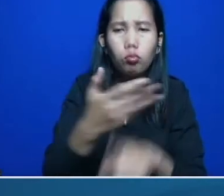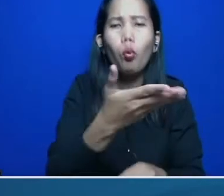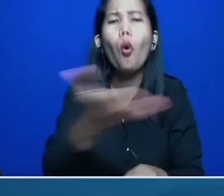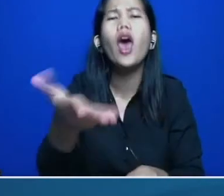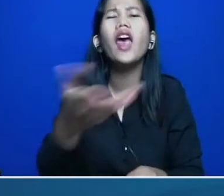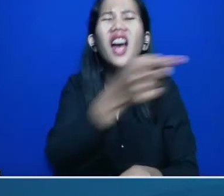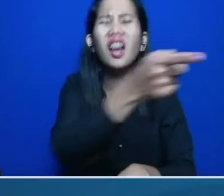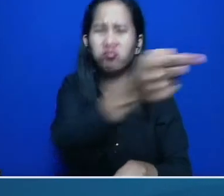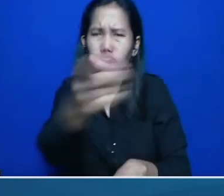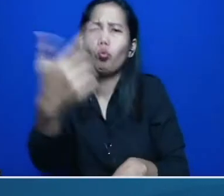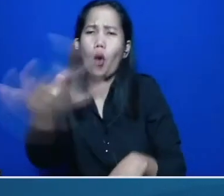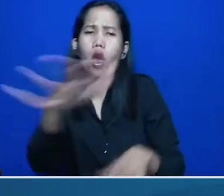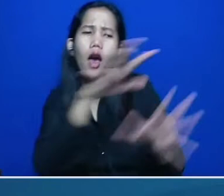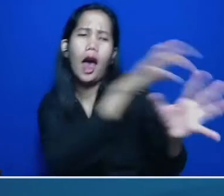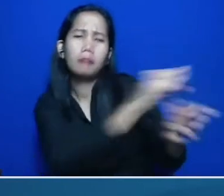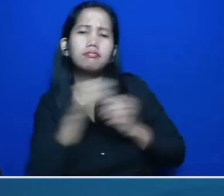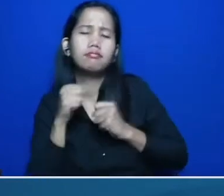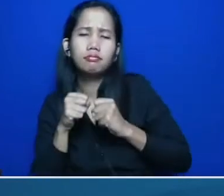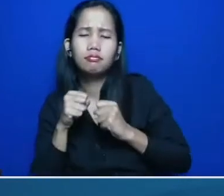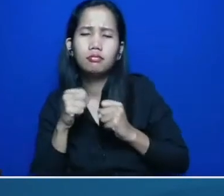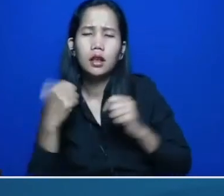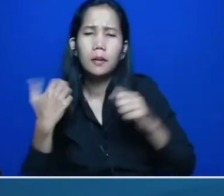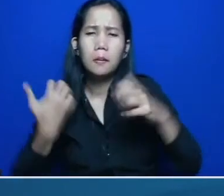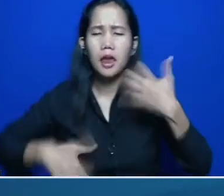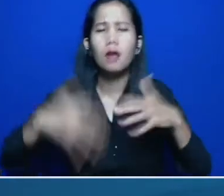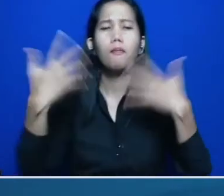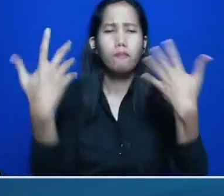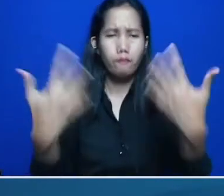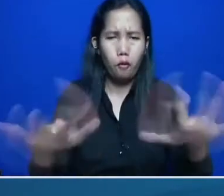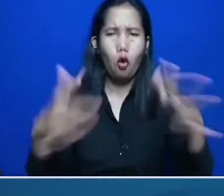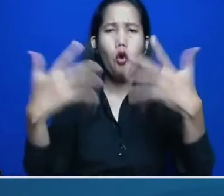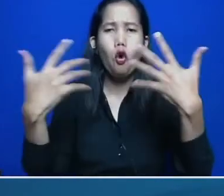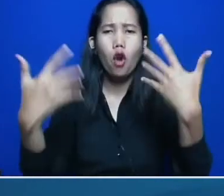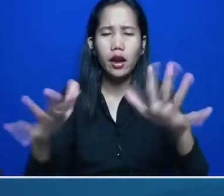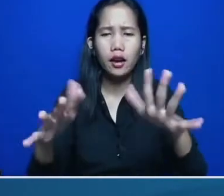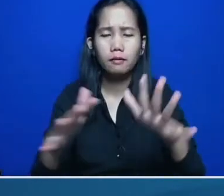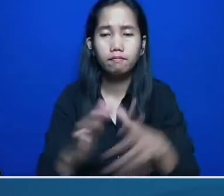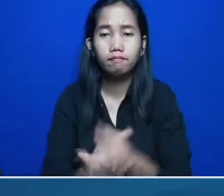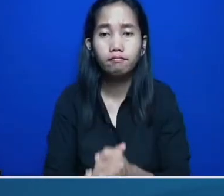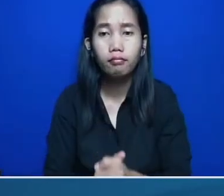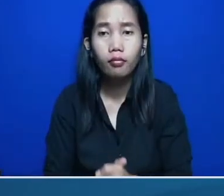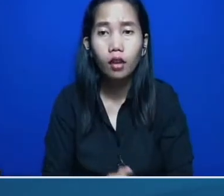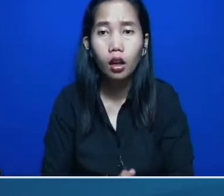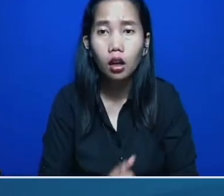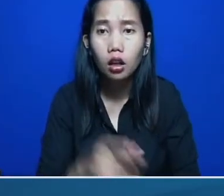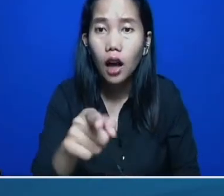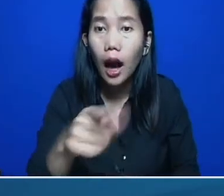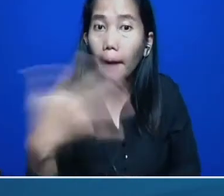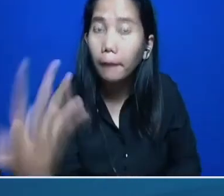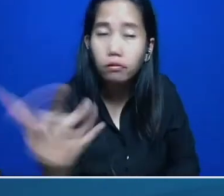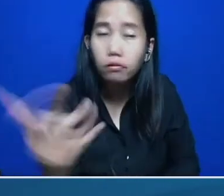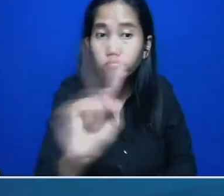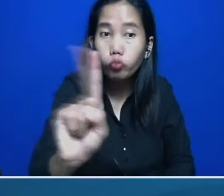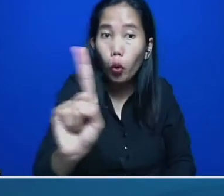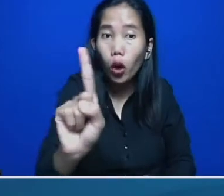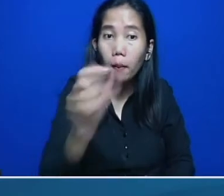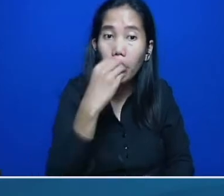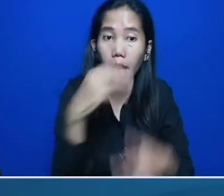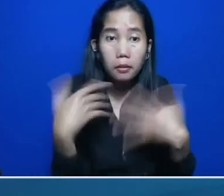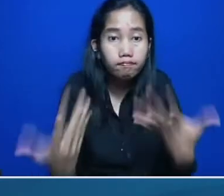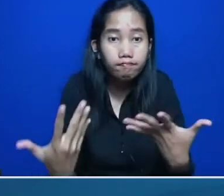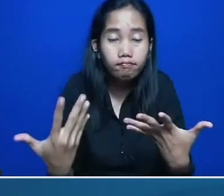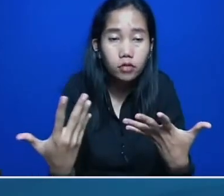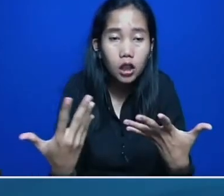tetapi inilah yang tidak boleh kamu makan dari yang memamah biak atau dari yang berkuku belah seperti unta